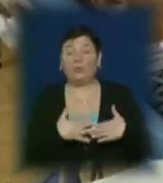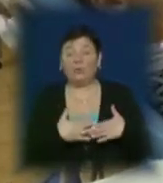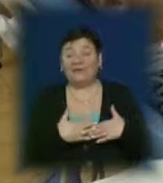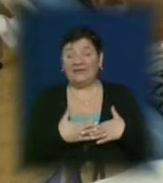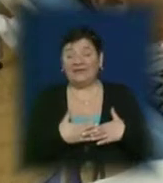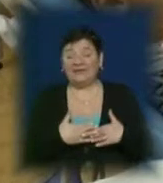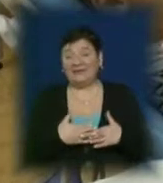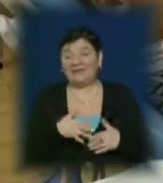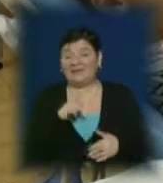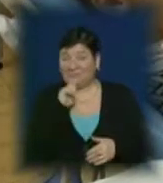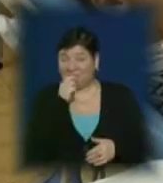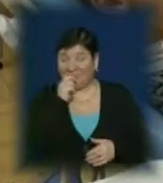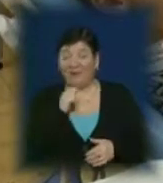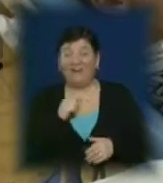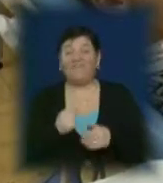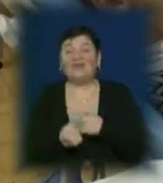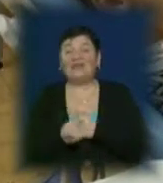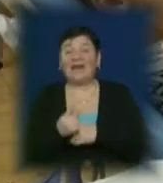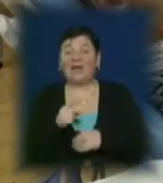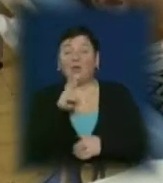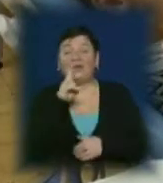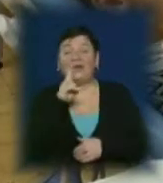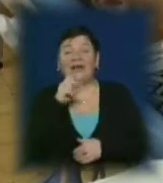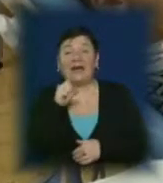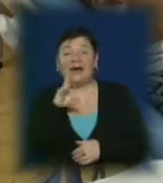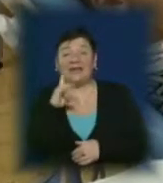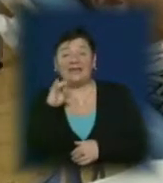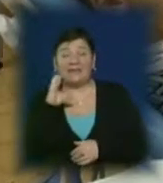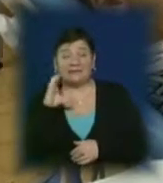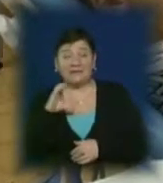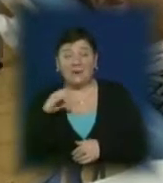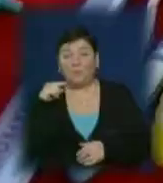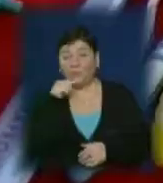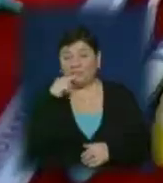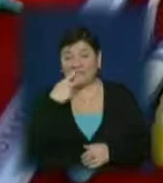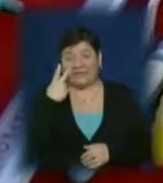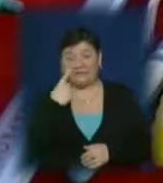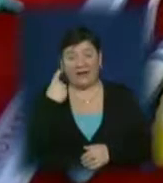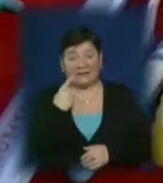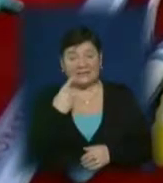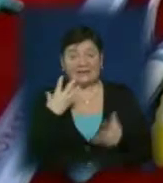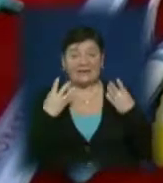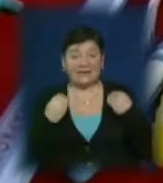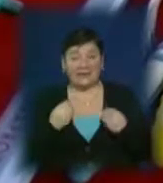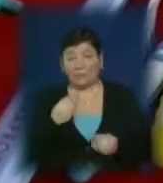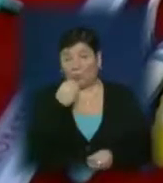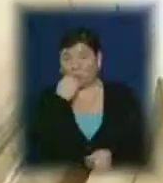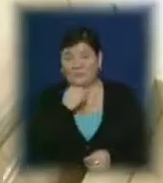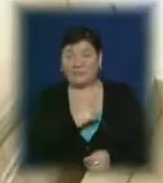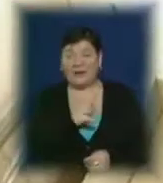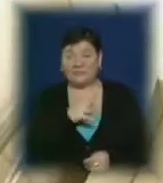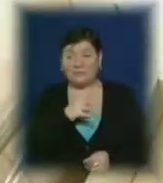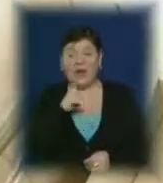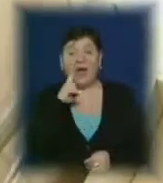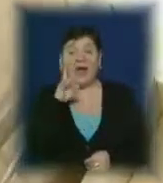малечі ласощі. Вони викликають карієс. Лікарі радять своїм пацієнтам чистити зуби 2 рази на день, вживати продукти, збагачені